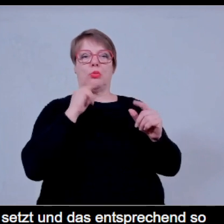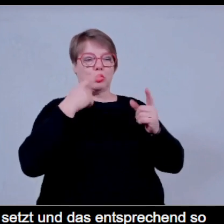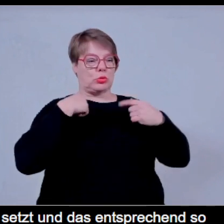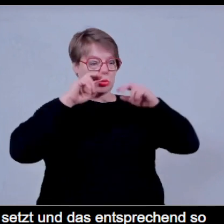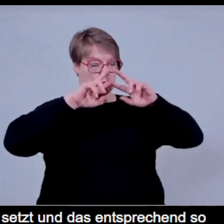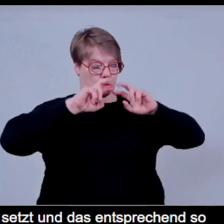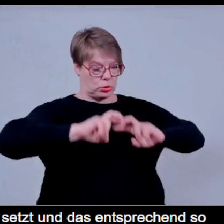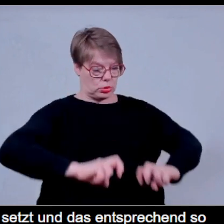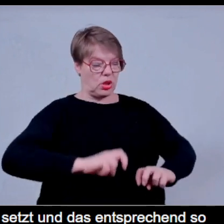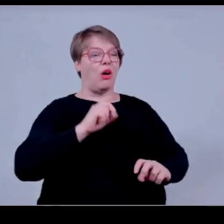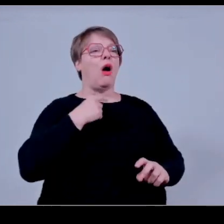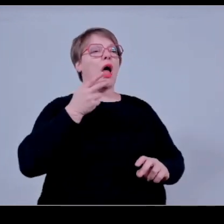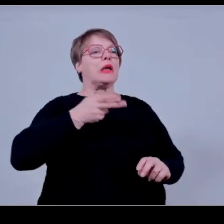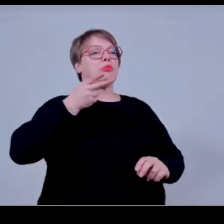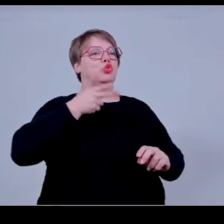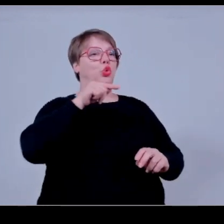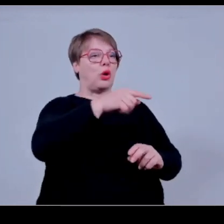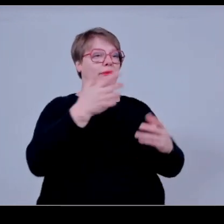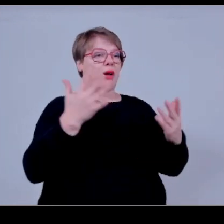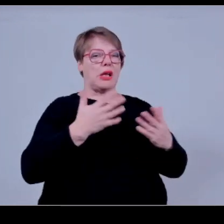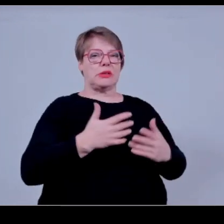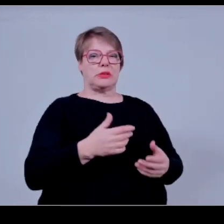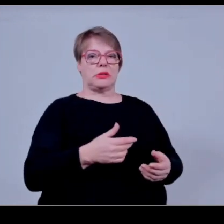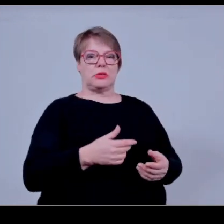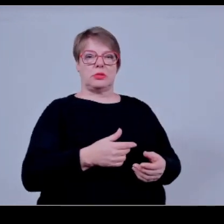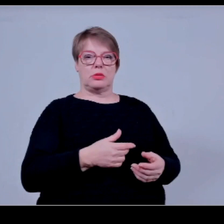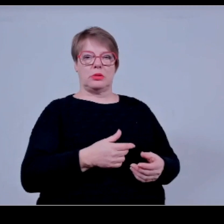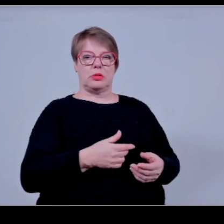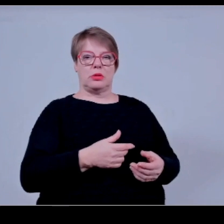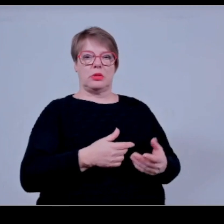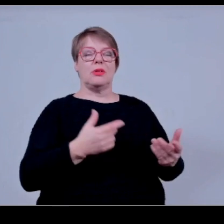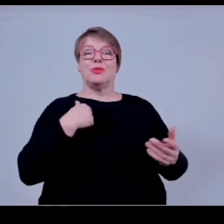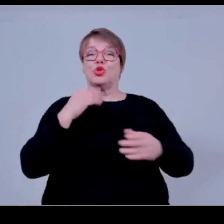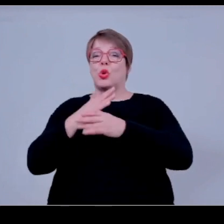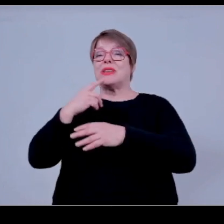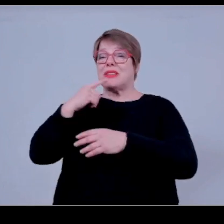das ist alles, das sind Zuständigkeit des Landes. Darum sind wir für die Regelungen zuständig.